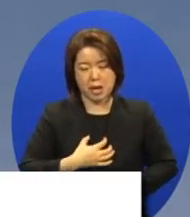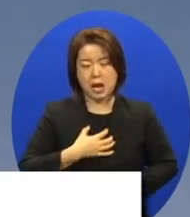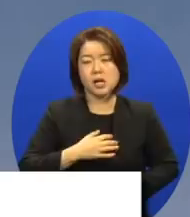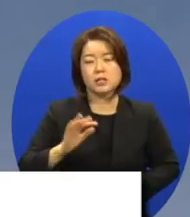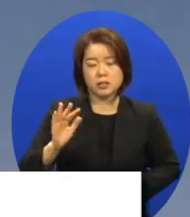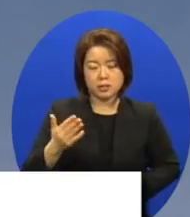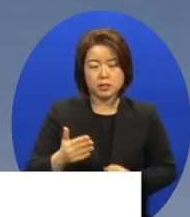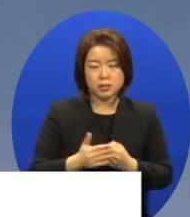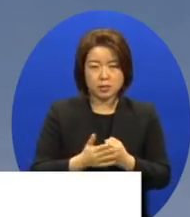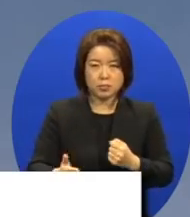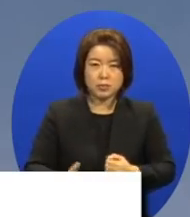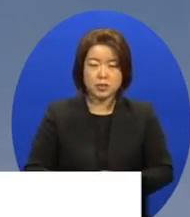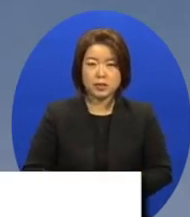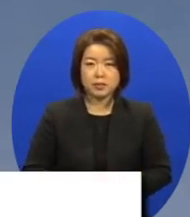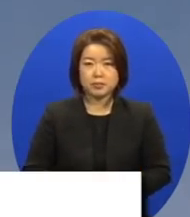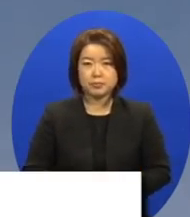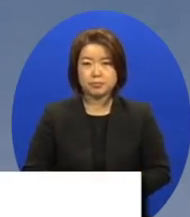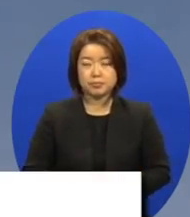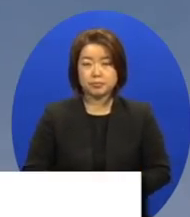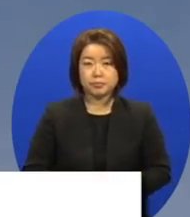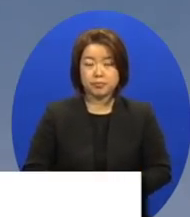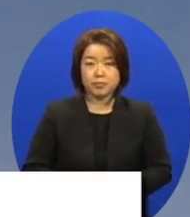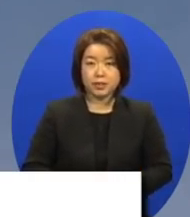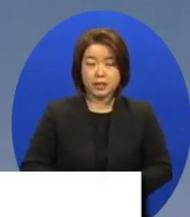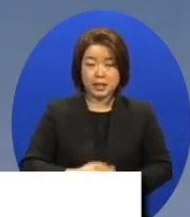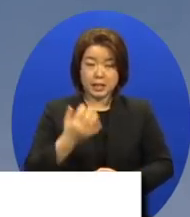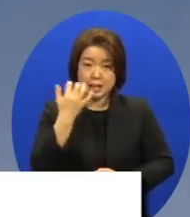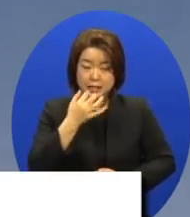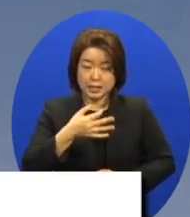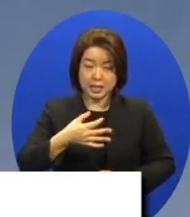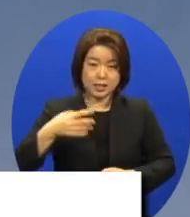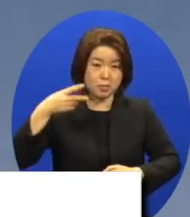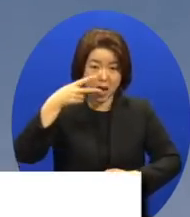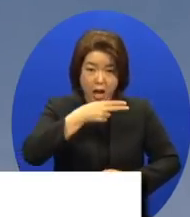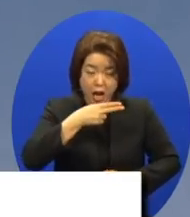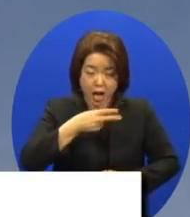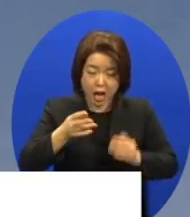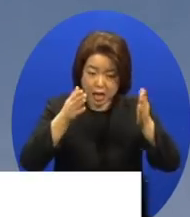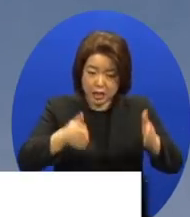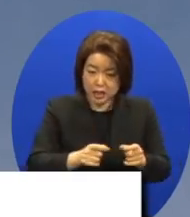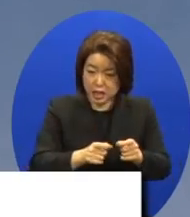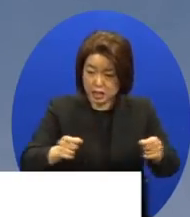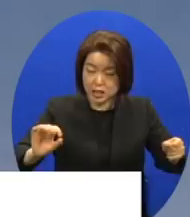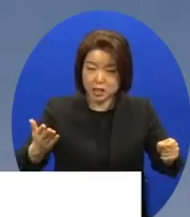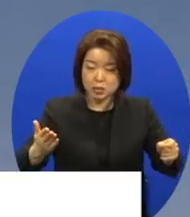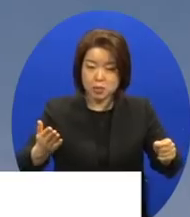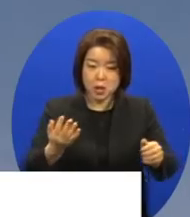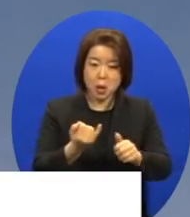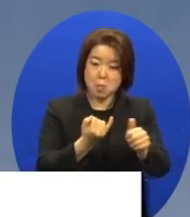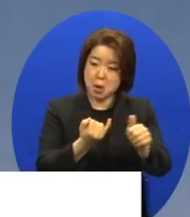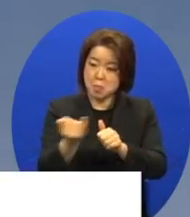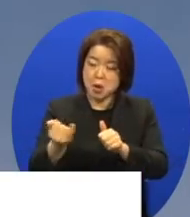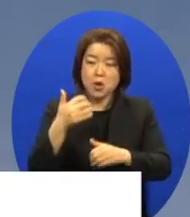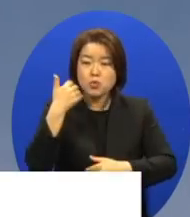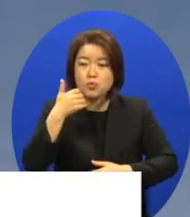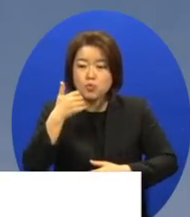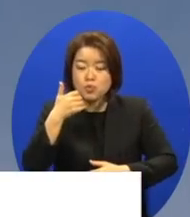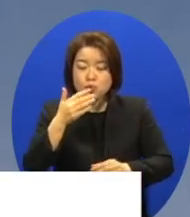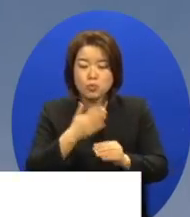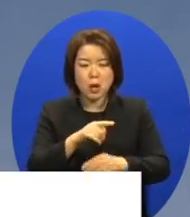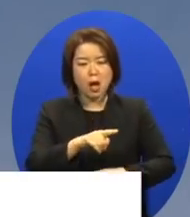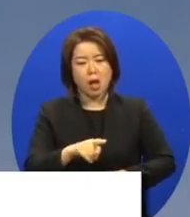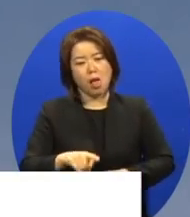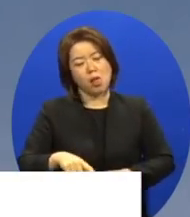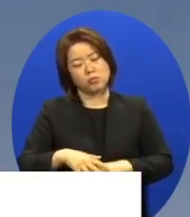때문입니다 급류 기간이 길어지면 배우자 중에 누군가는 그로 인해서 허전함을 느끼고